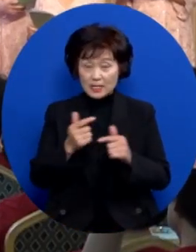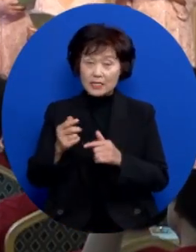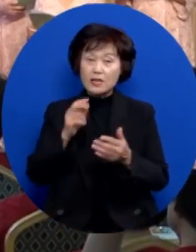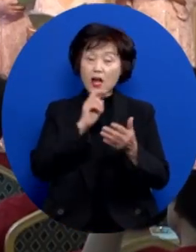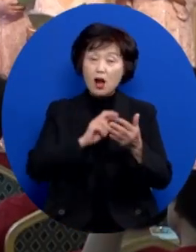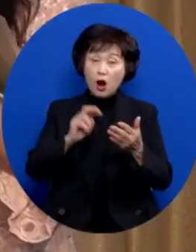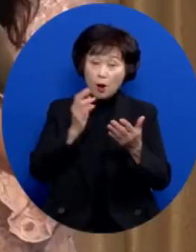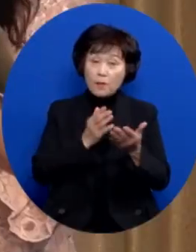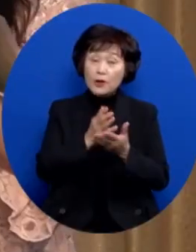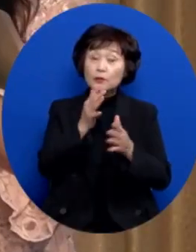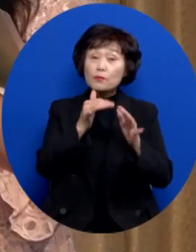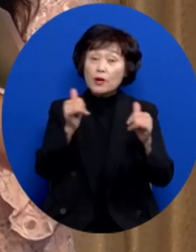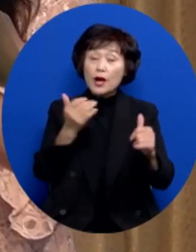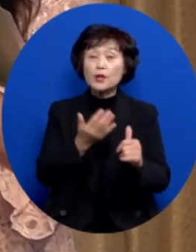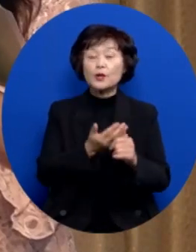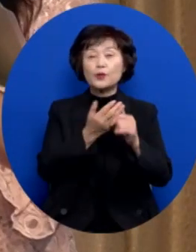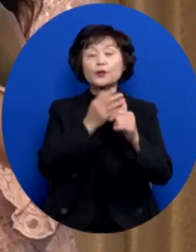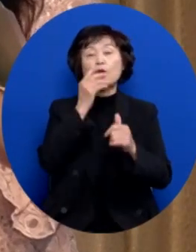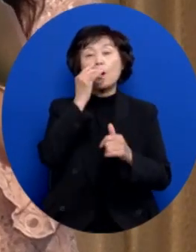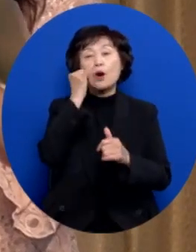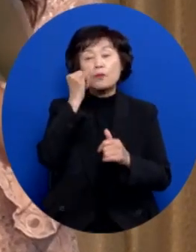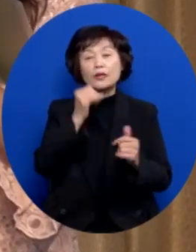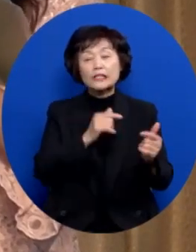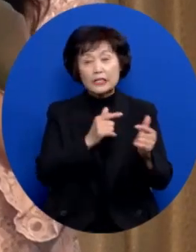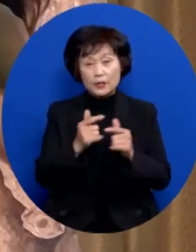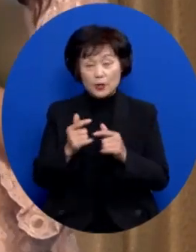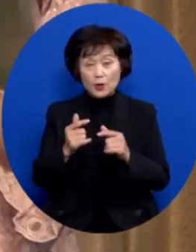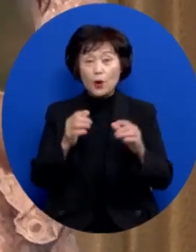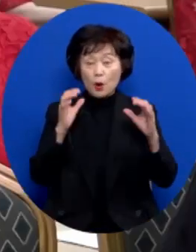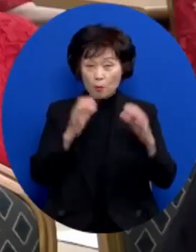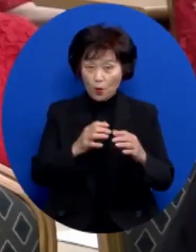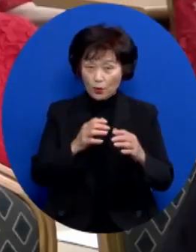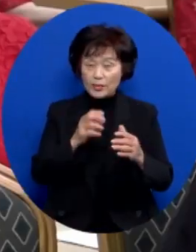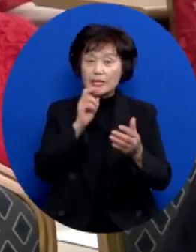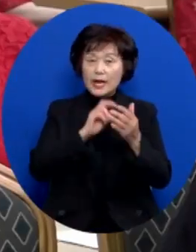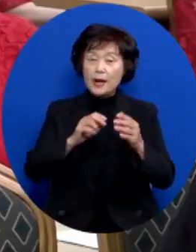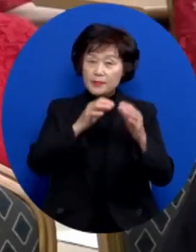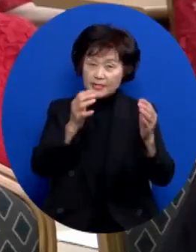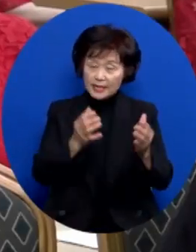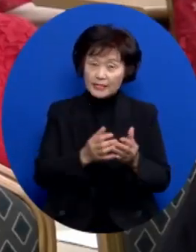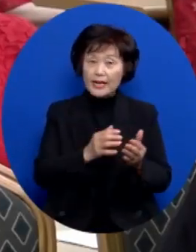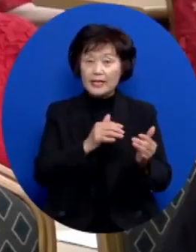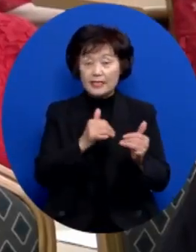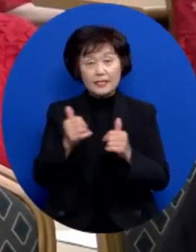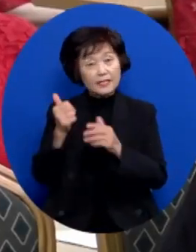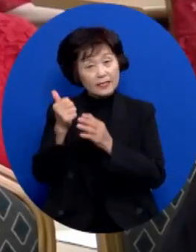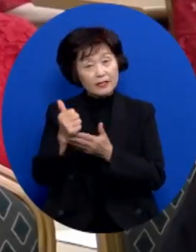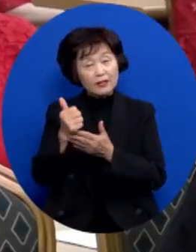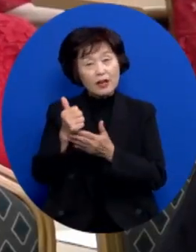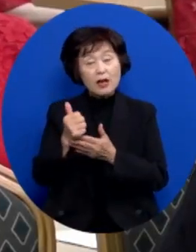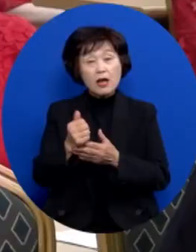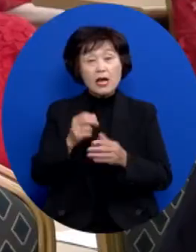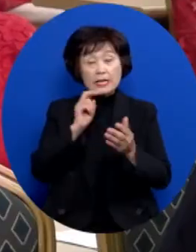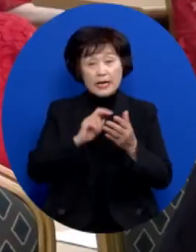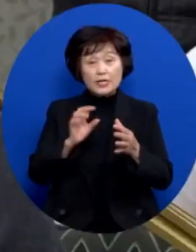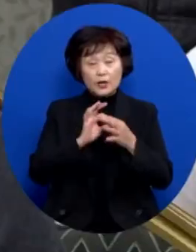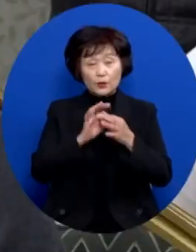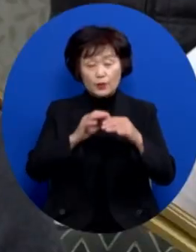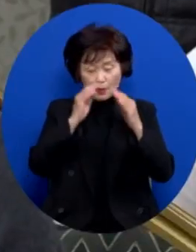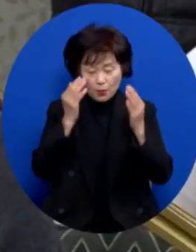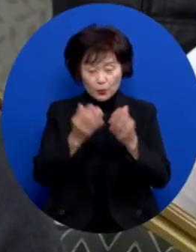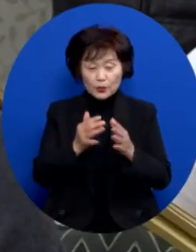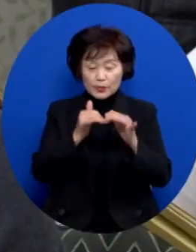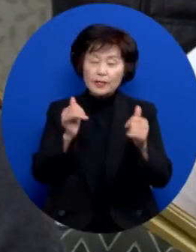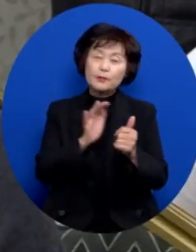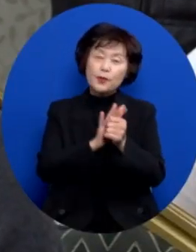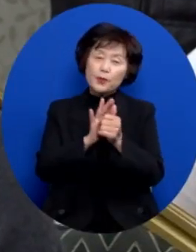음악가로 키운 어머니들로 구성된 KMS 한국 어머니 합창단에서 솔리스트를 맡은 문선아 씨는 찬양을 통해 모두에게